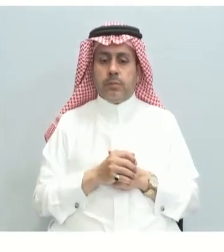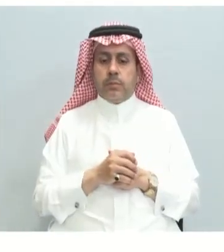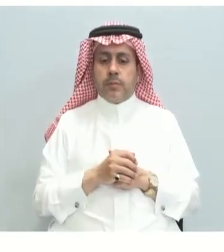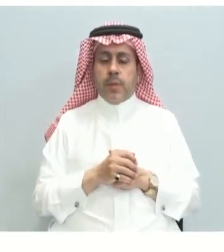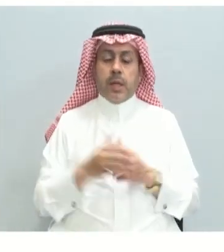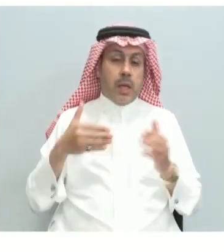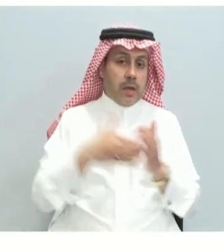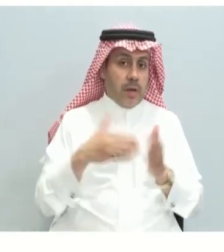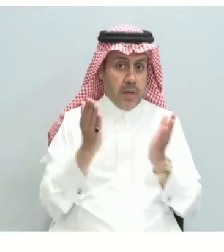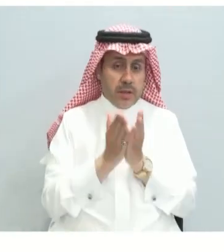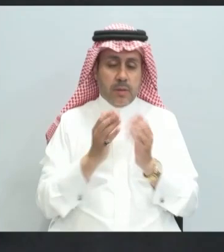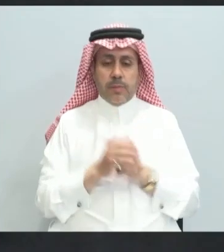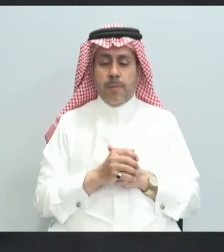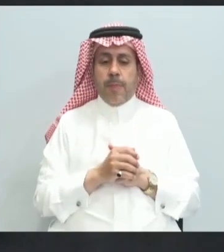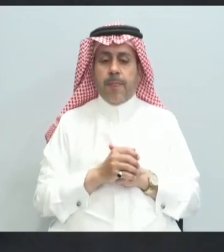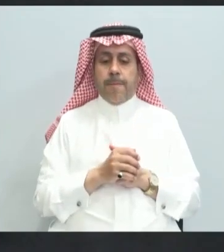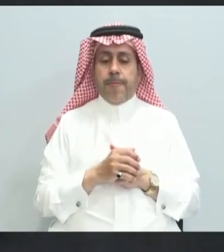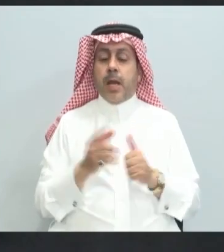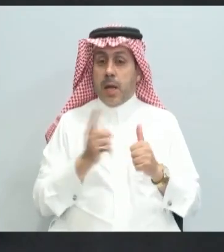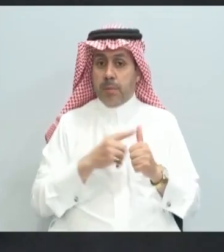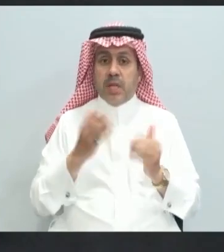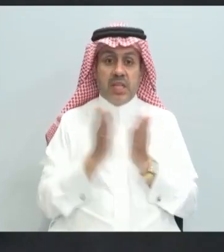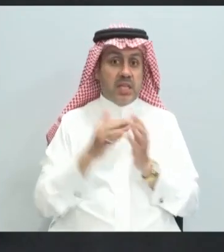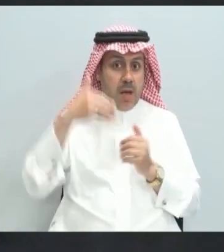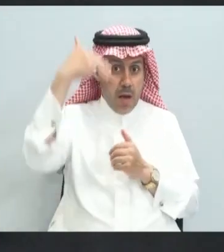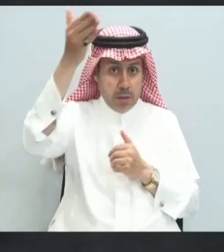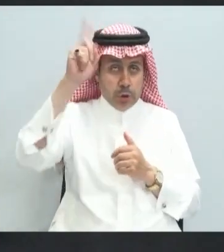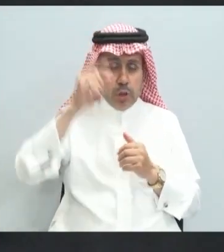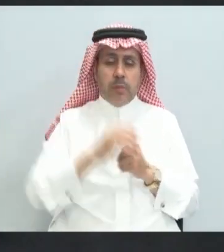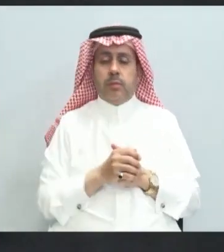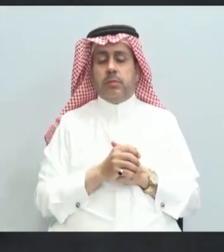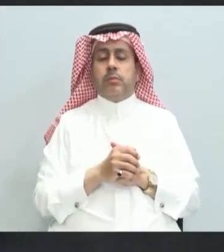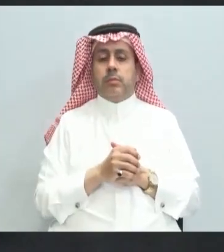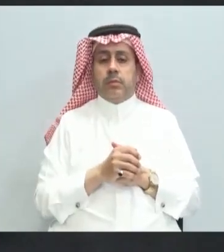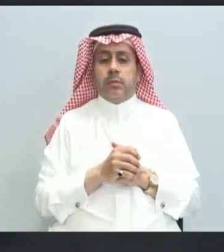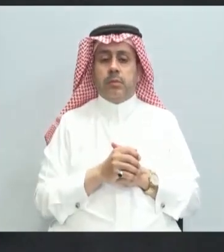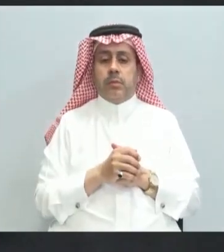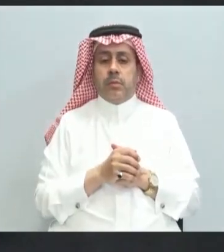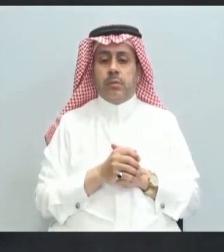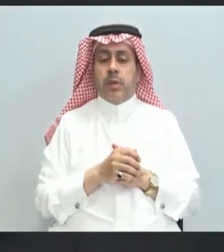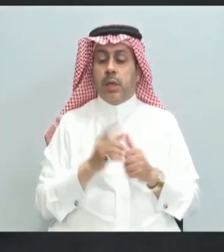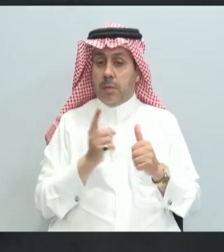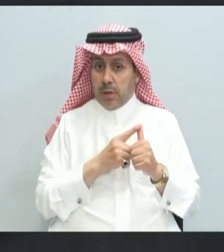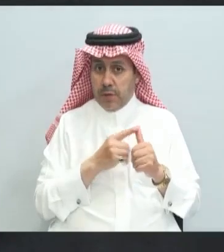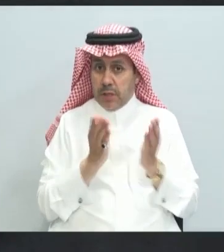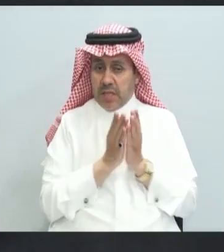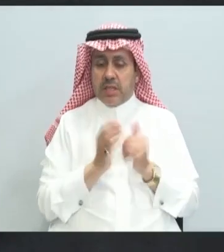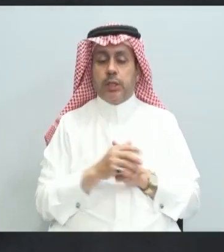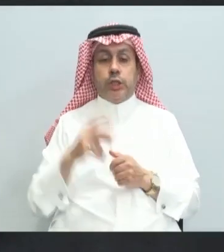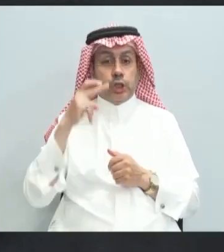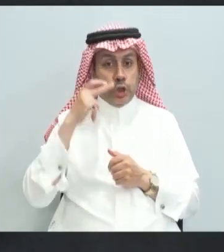الفعل. بهذا ننهي هذه الوحدة، ندخل في وحدة قادمة بإذن الله، في الحصة القادمة نبدأ في درس إجابة